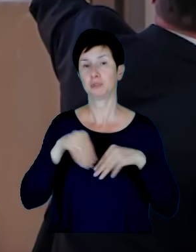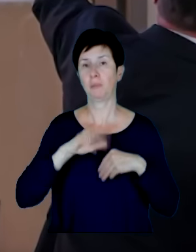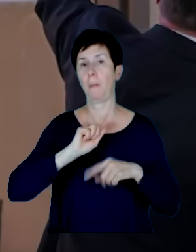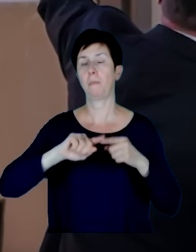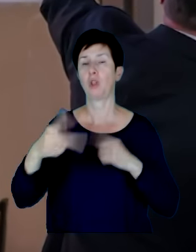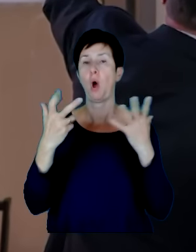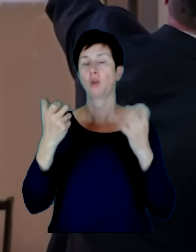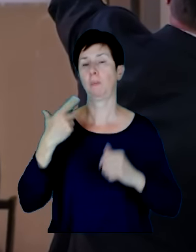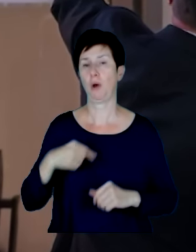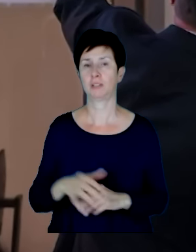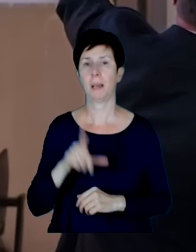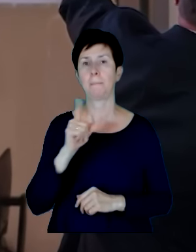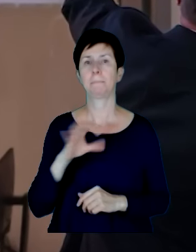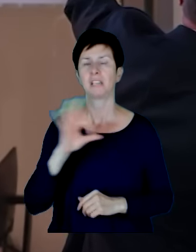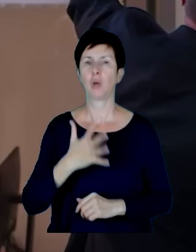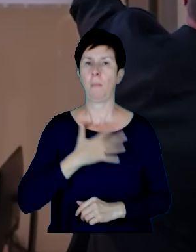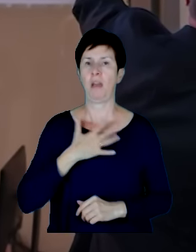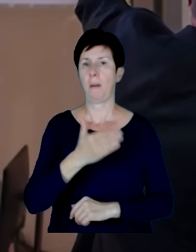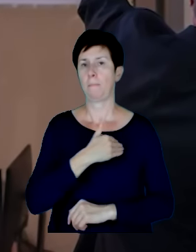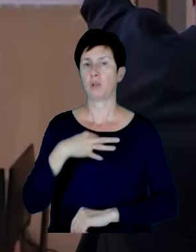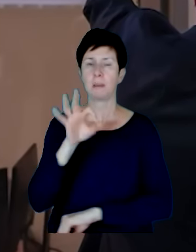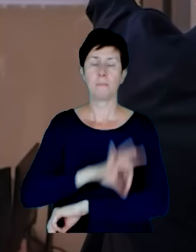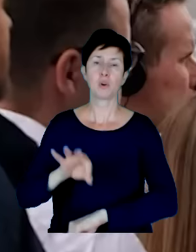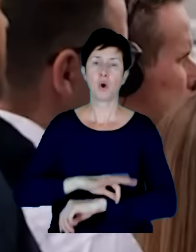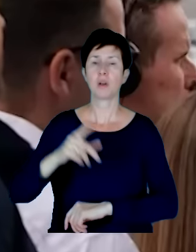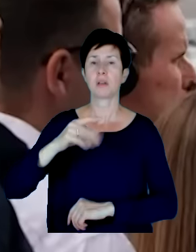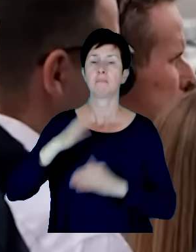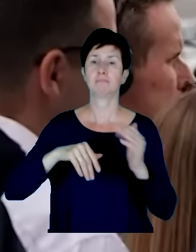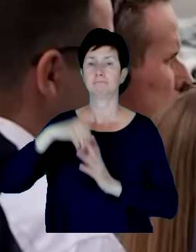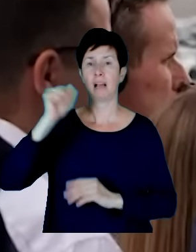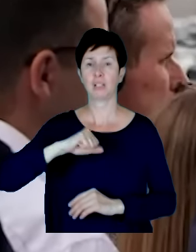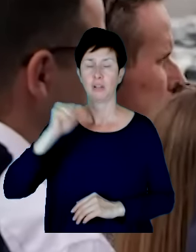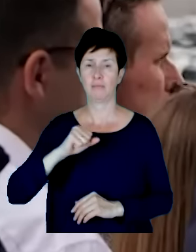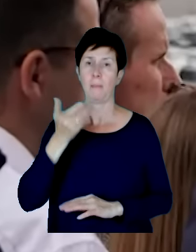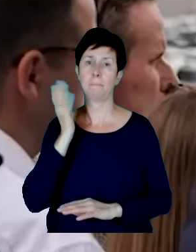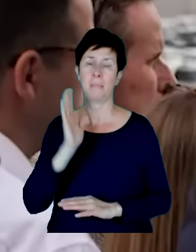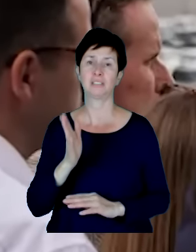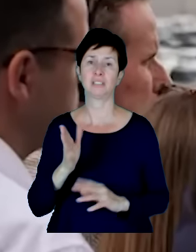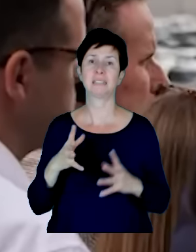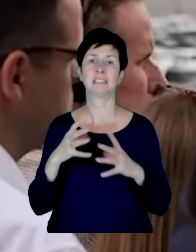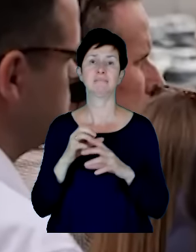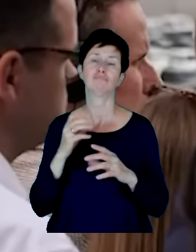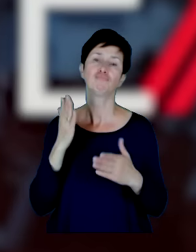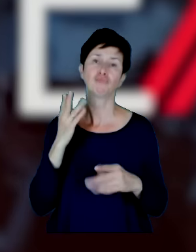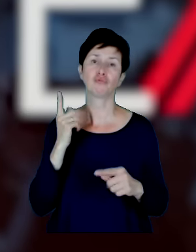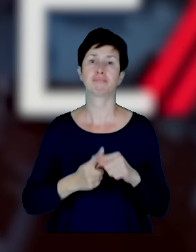Prawo i Sprawiedliwość obawia się że polski projekt elektrowni Plant vle może zostać zatrzymany przez rząd Donald